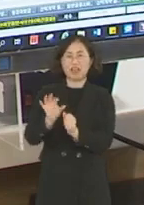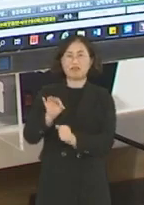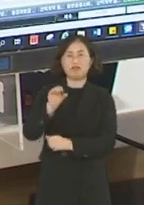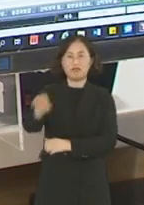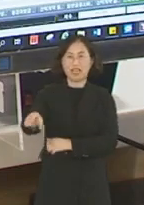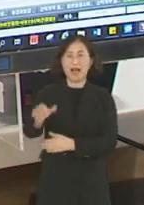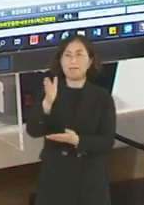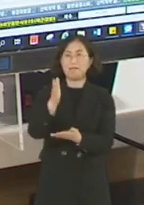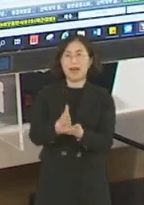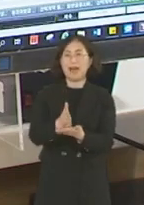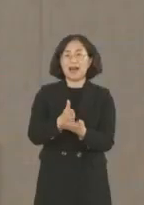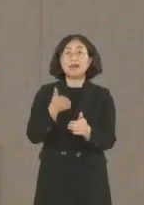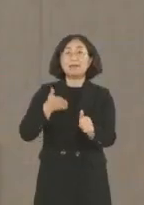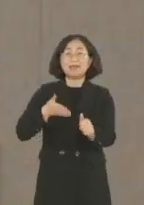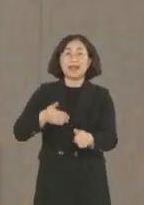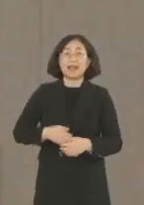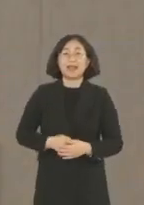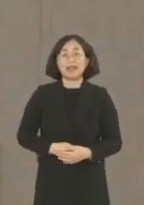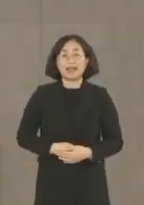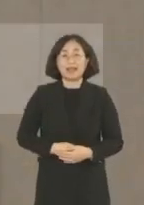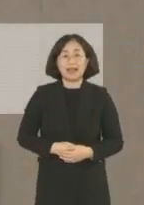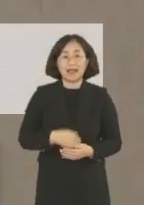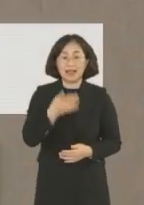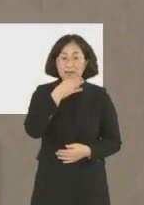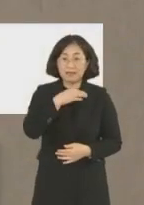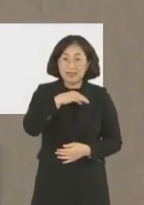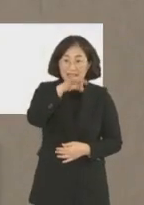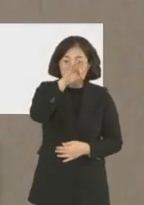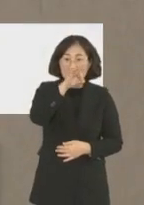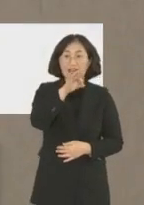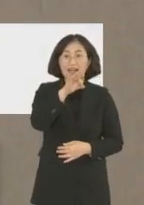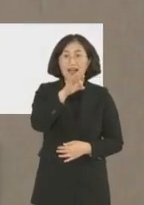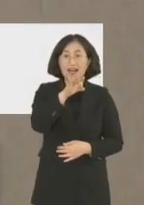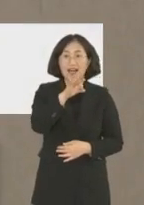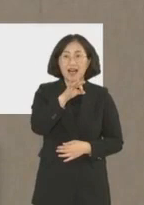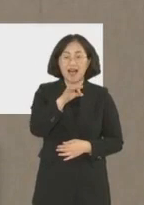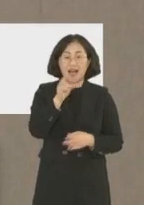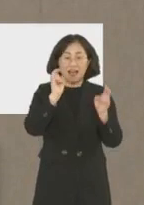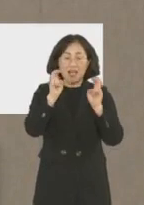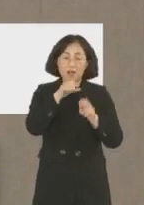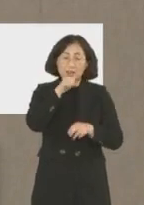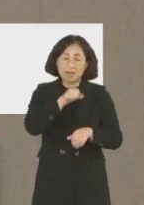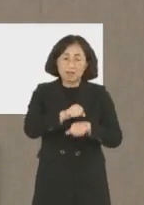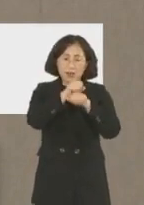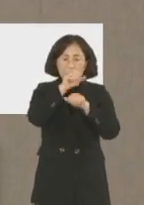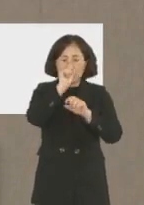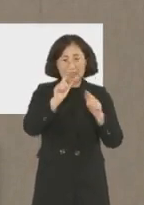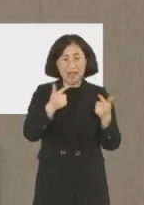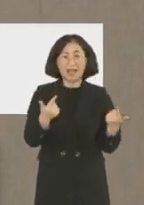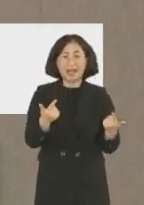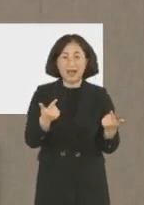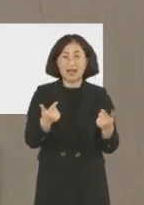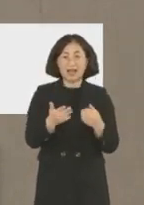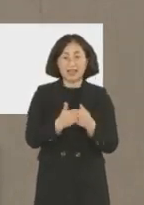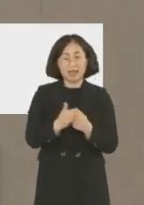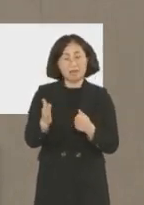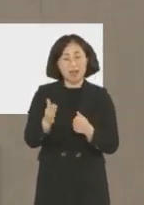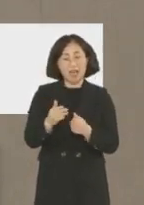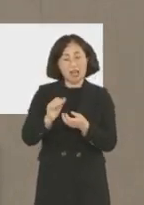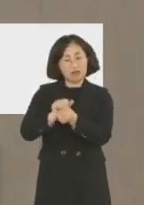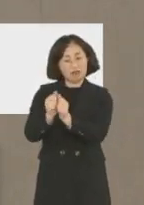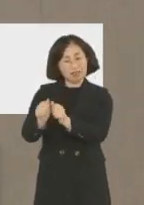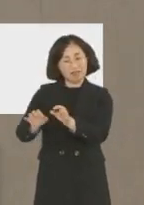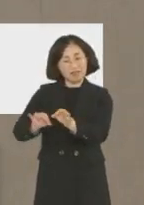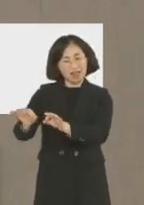접근을 조언합니다. 금리 인상 시기와 더불어 기업 실적이 부정적으로 나오다 보니까 전반적인 주식